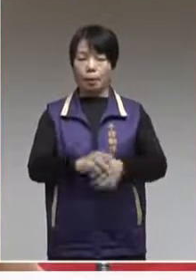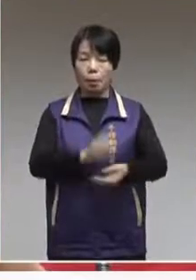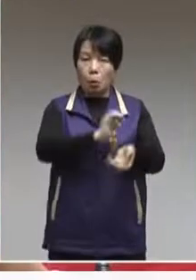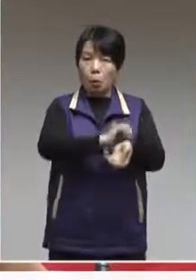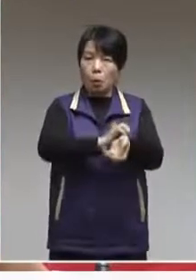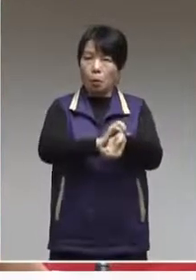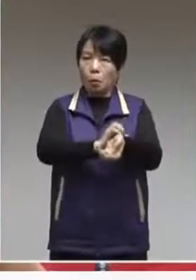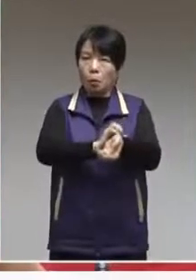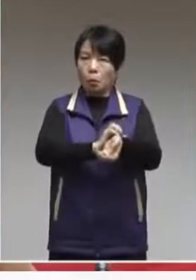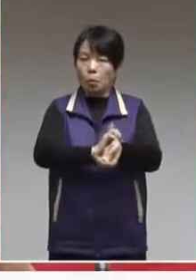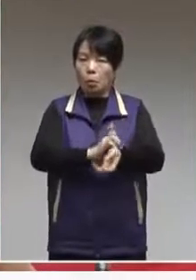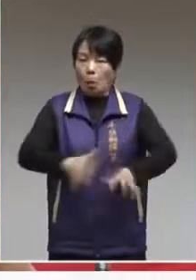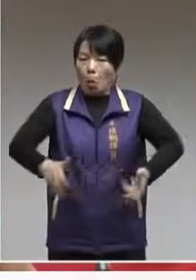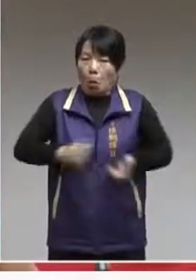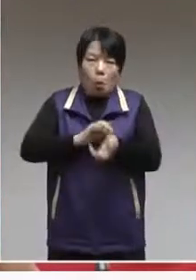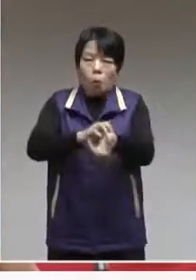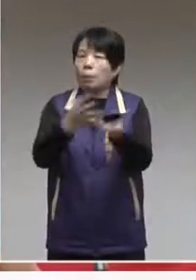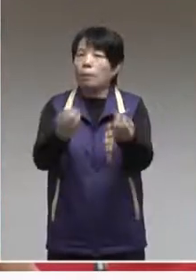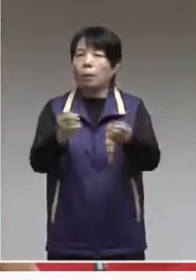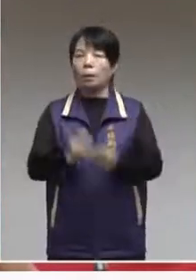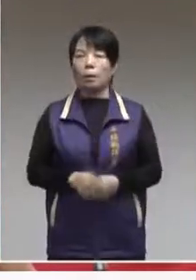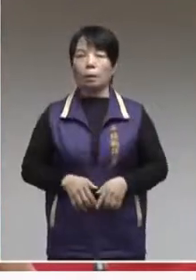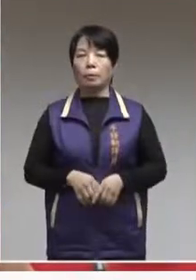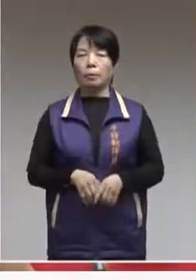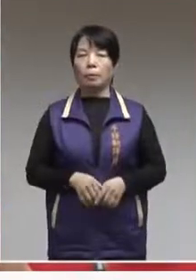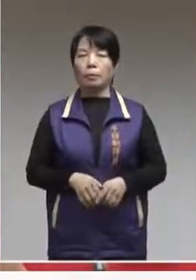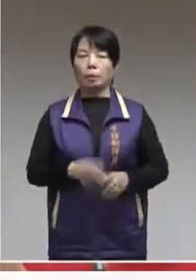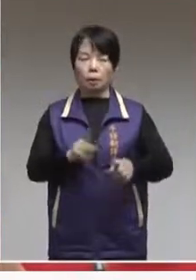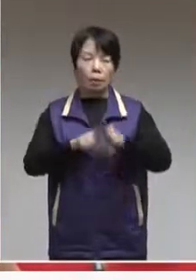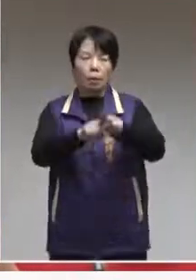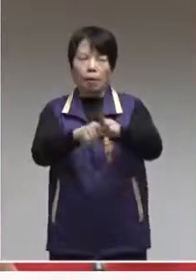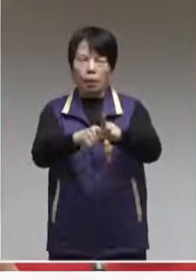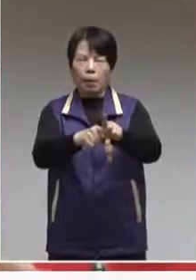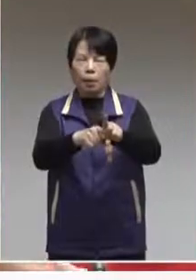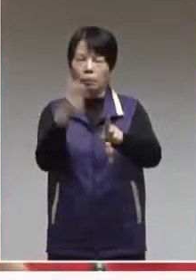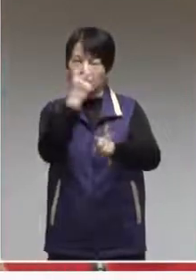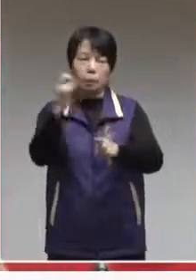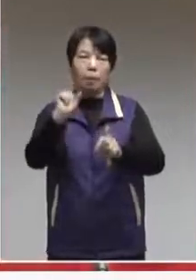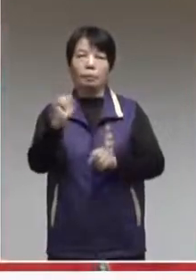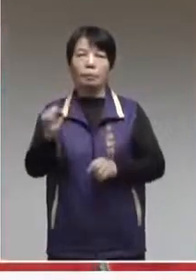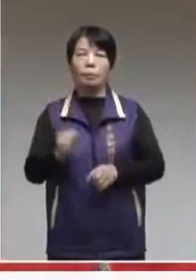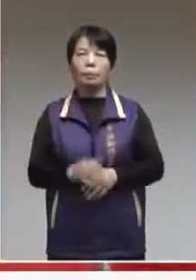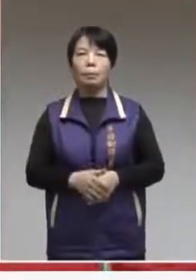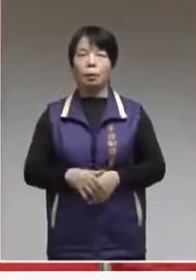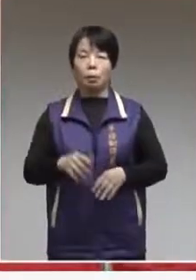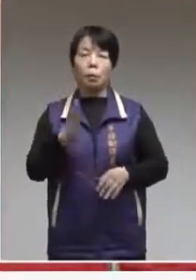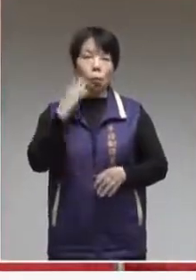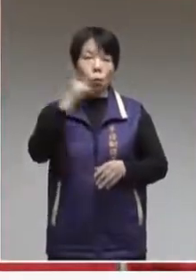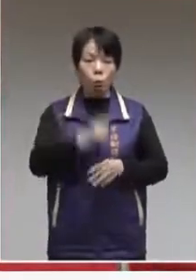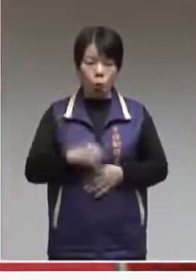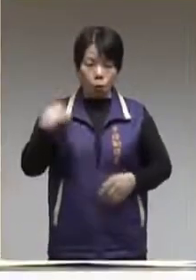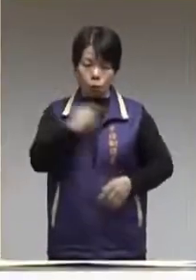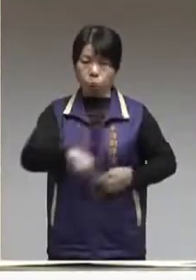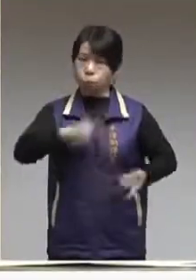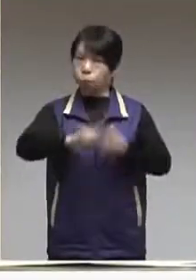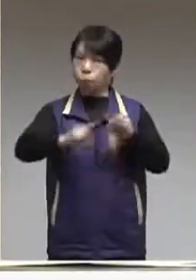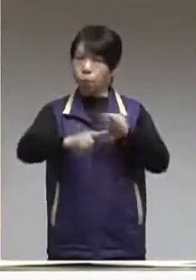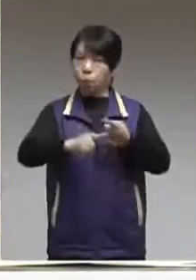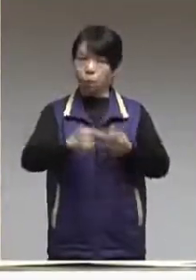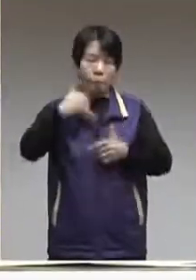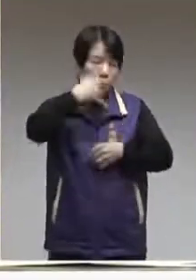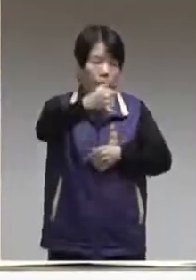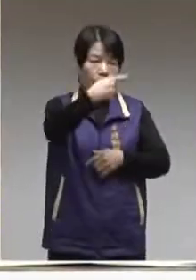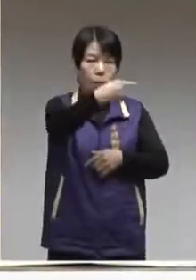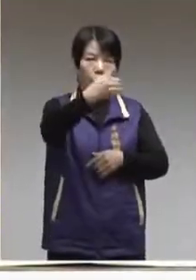疗，或者是医院要去陪病，这个是禁止。假如有症状，就马上打1922，啊，这个要拜托，啊，